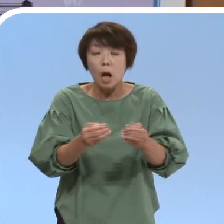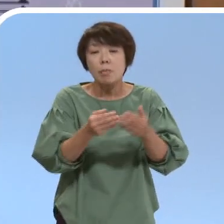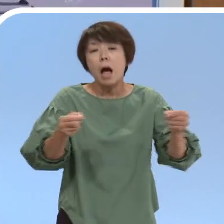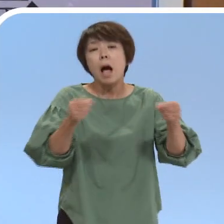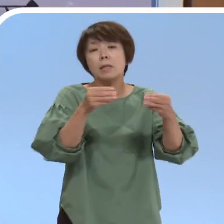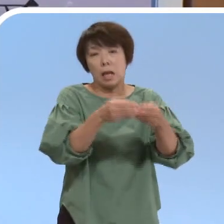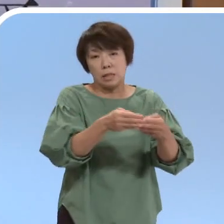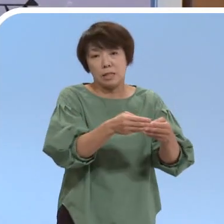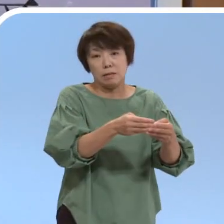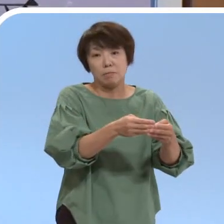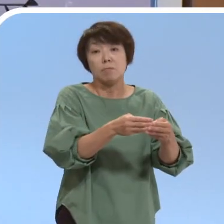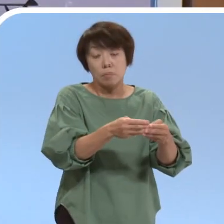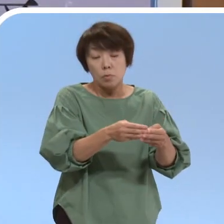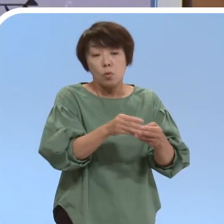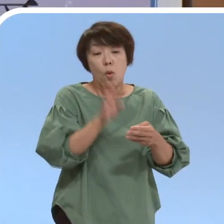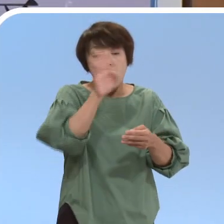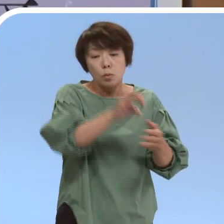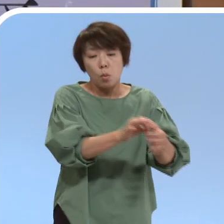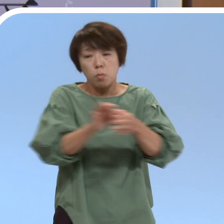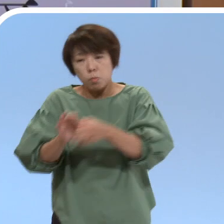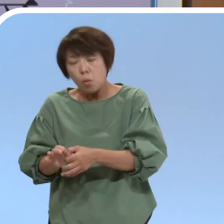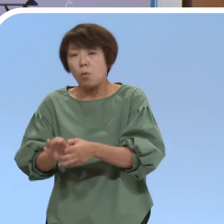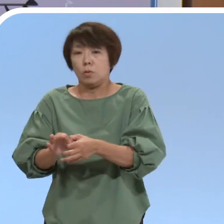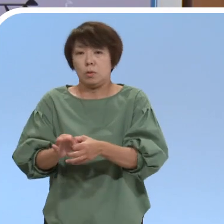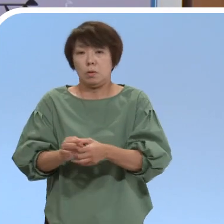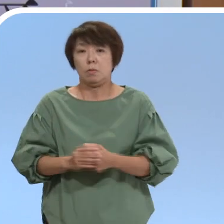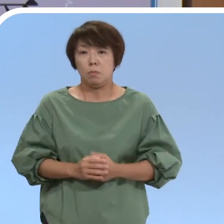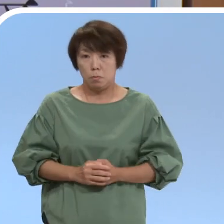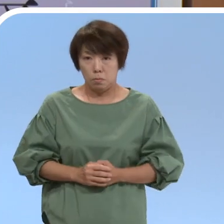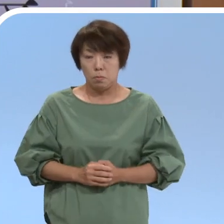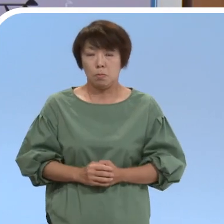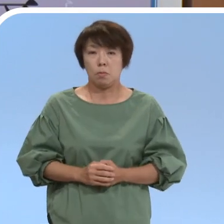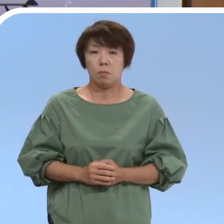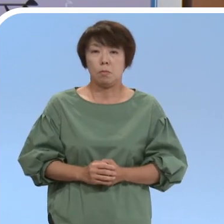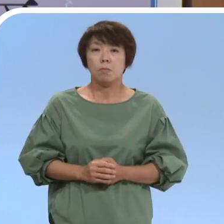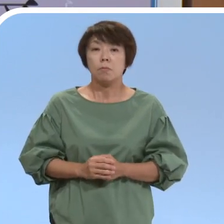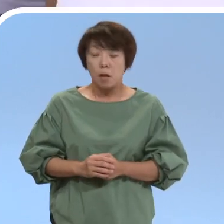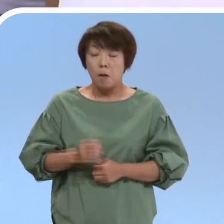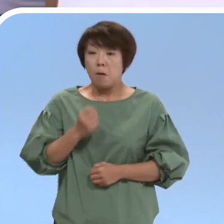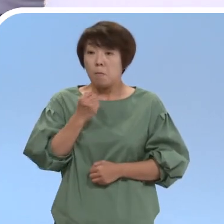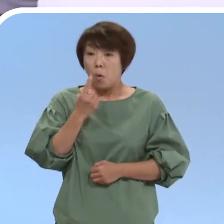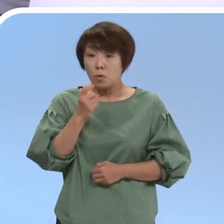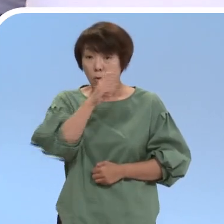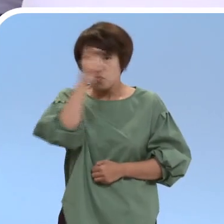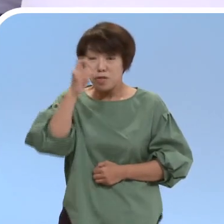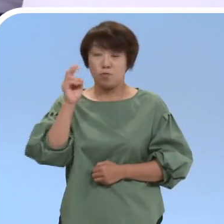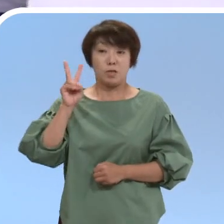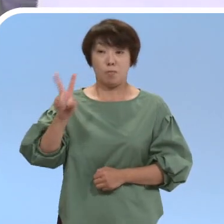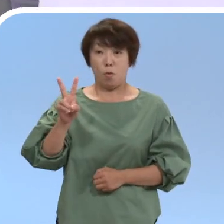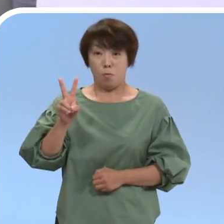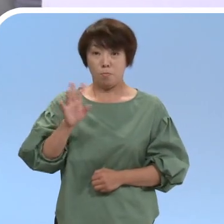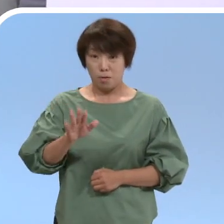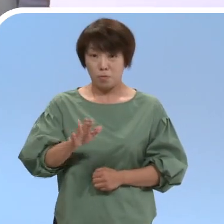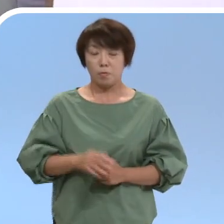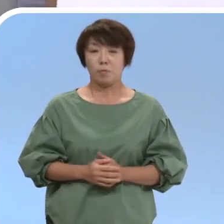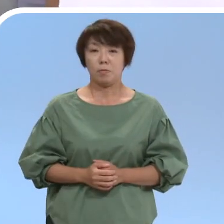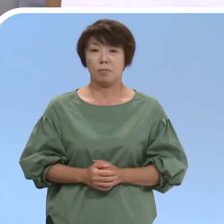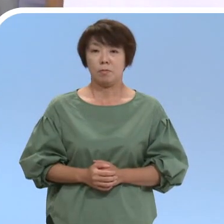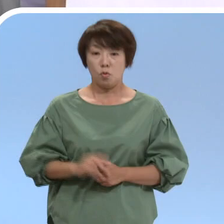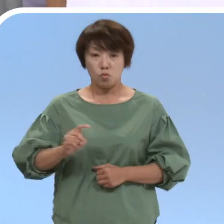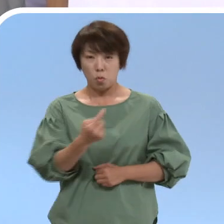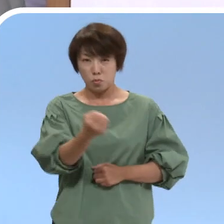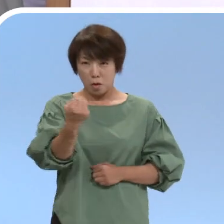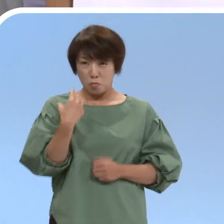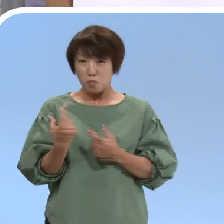に伝来し、その後あいおいに伝わったと言われています。 ここで田口さんにペーロンクイズ第2問